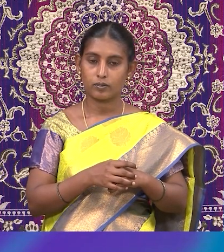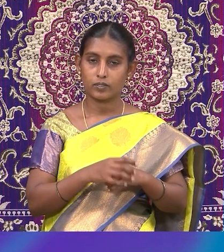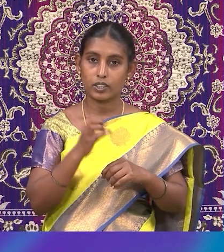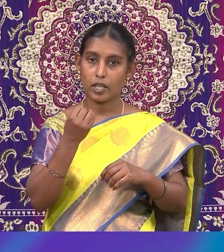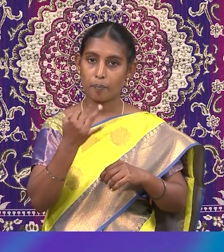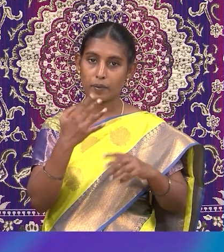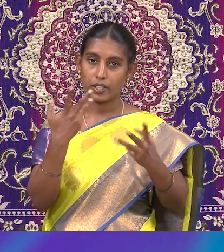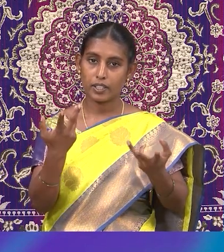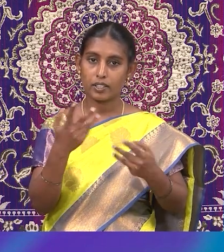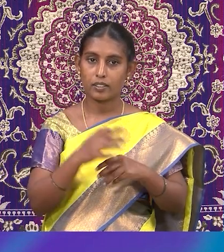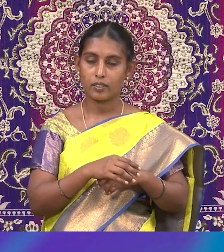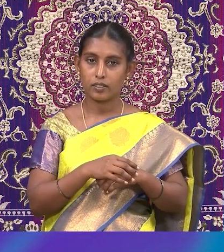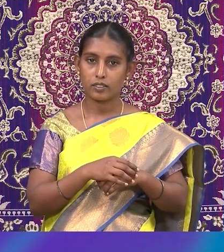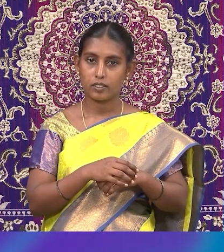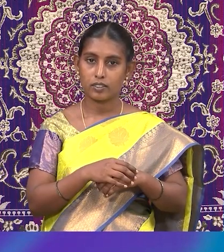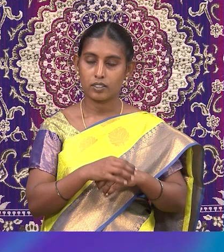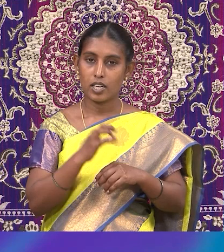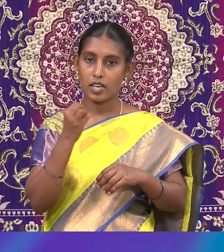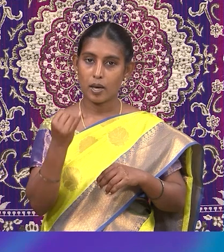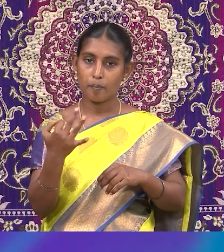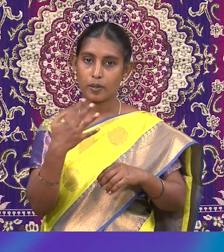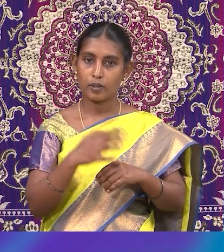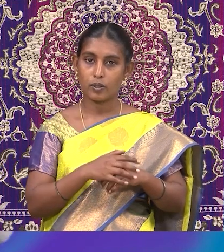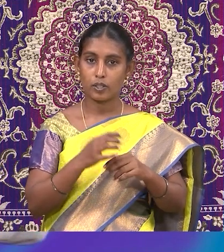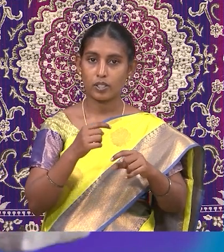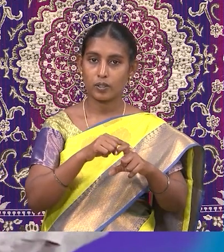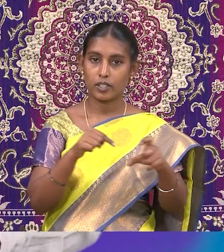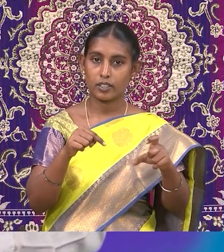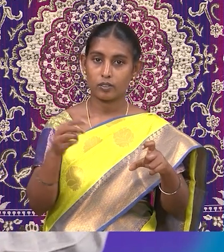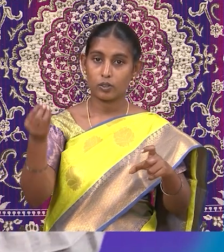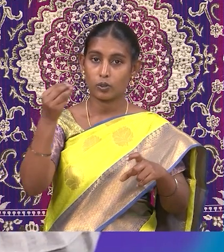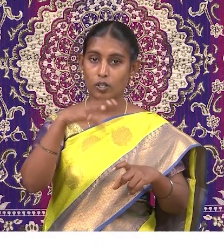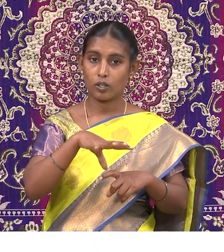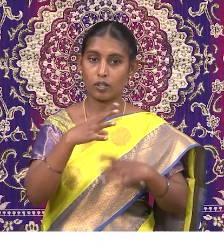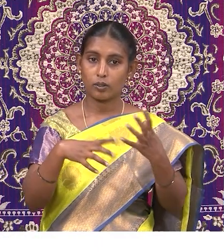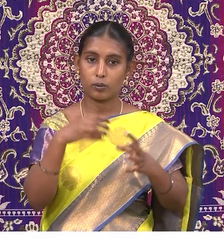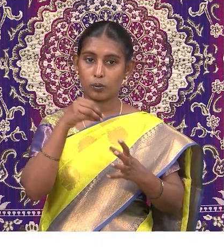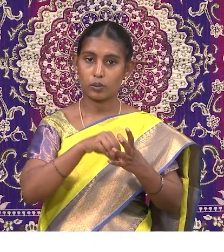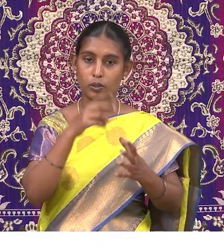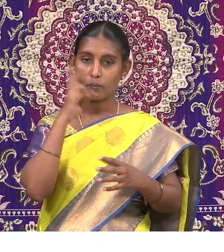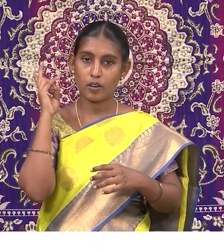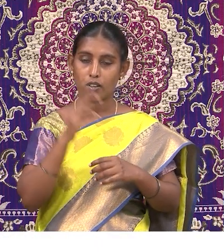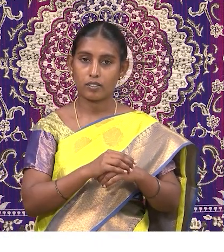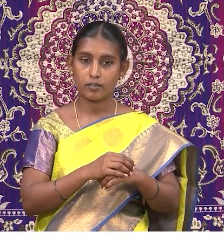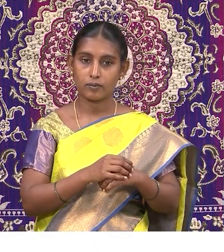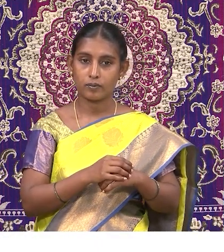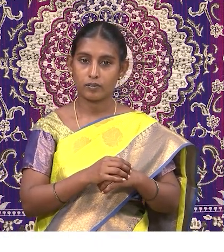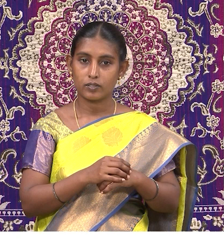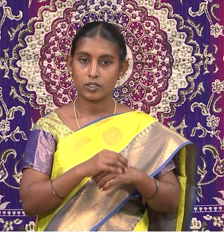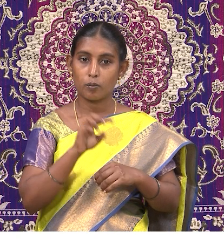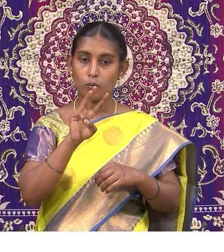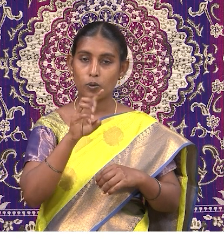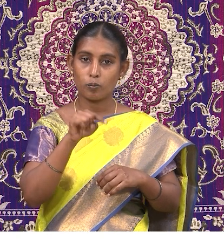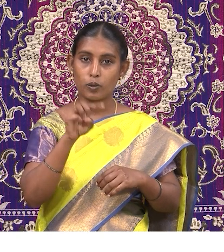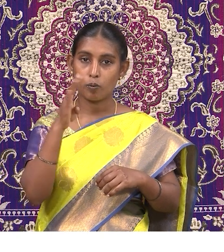இல்லாமல் எண்களையும் எழுத்துக்களையும் கலந்து கொடுத்திருக்கின்றார்கள் பாருங்கள். பயிற்சி 3.9